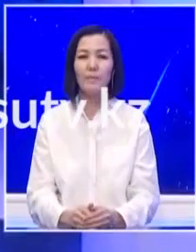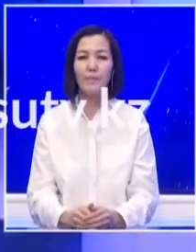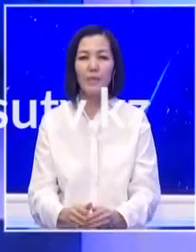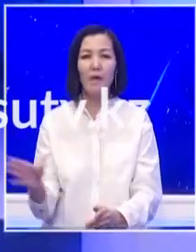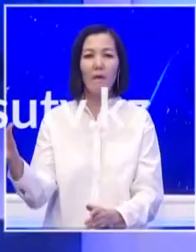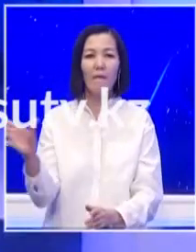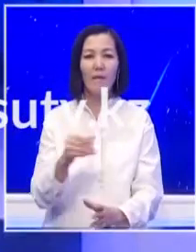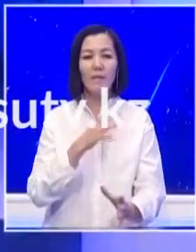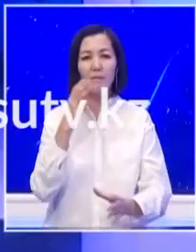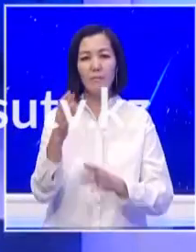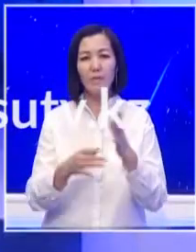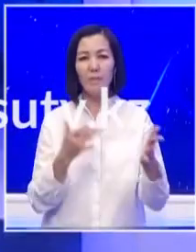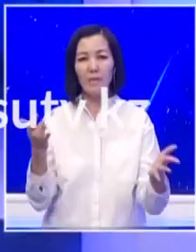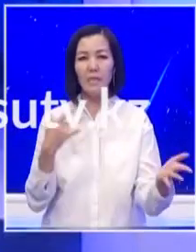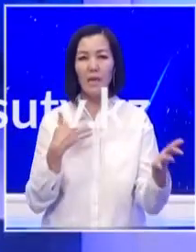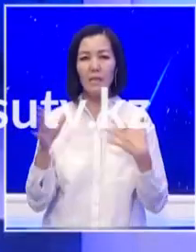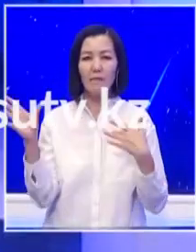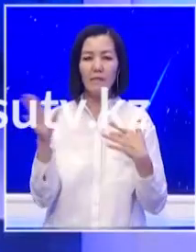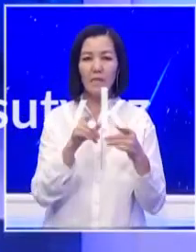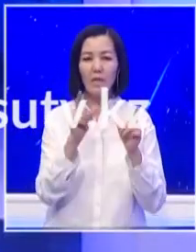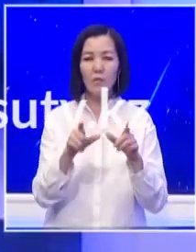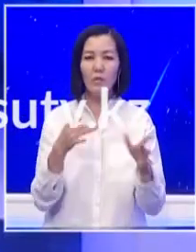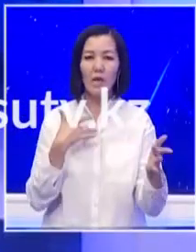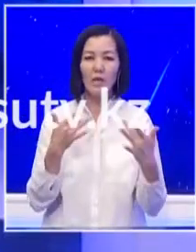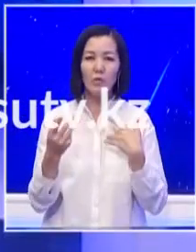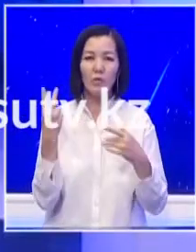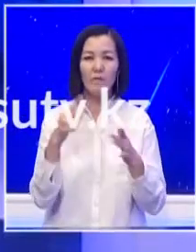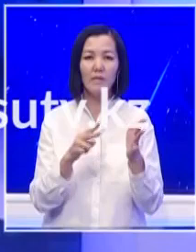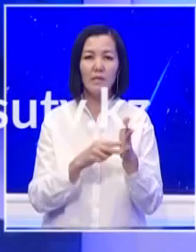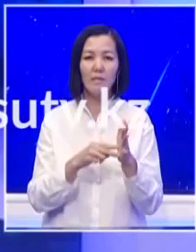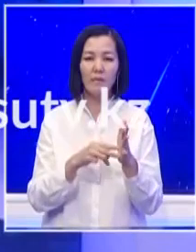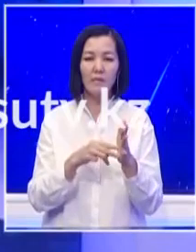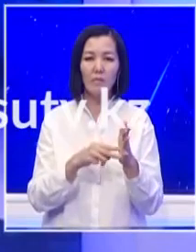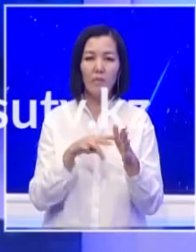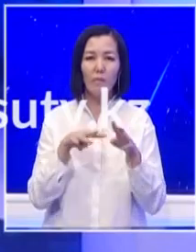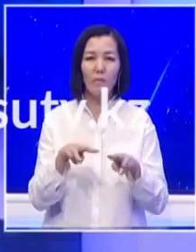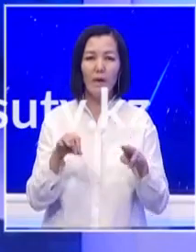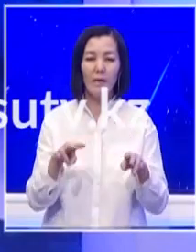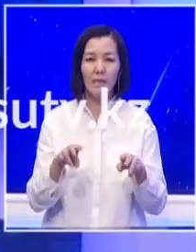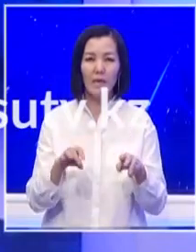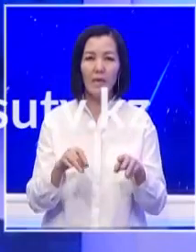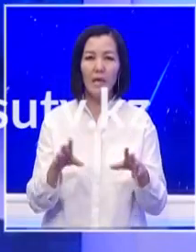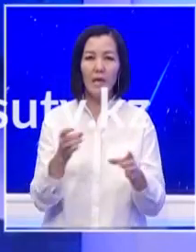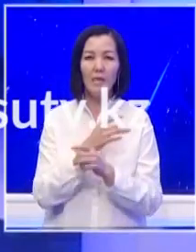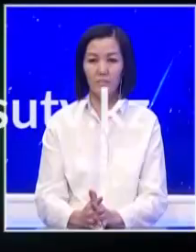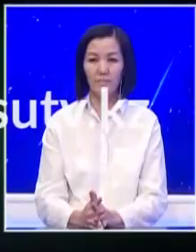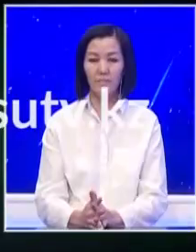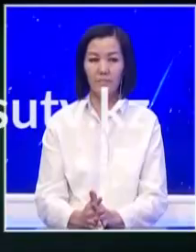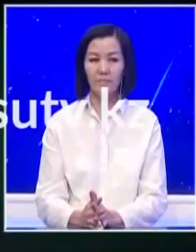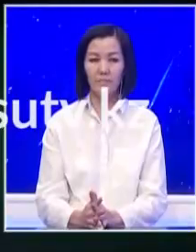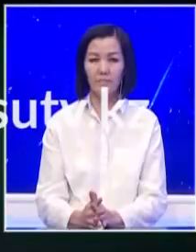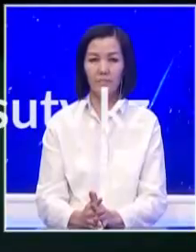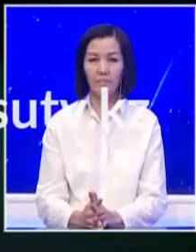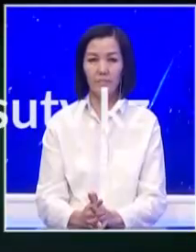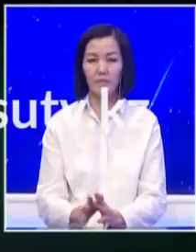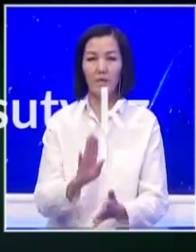Весь мир – театр, все люди в нем – актеры. 27 марта общественность отмечает Международный день театра.